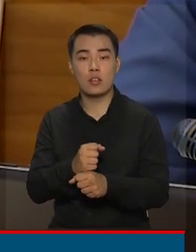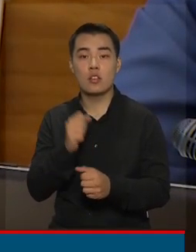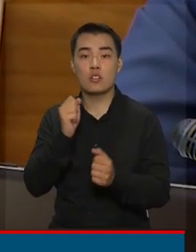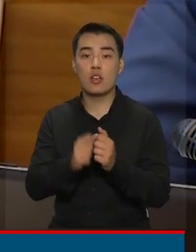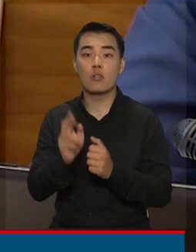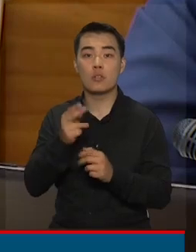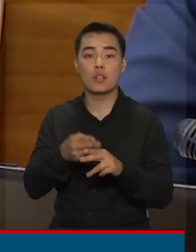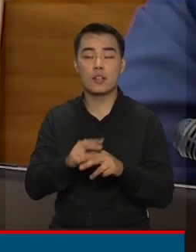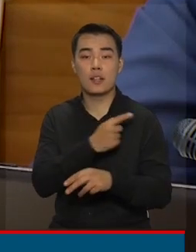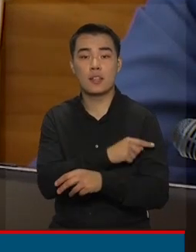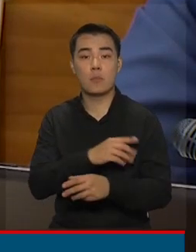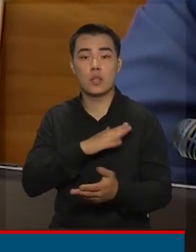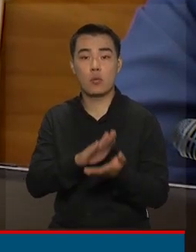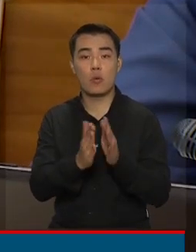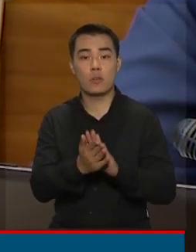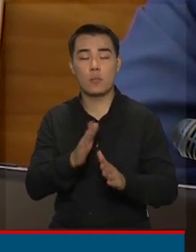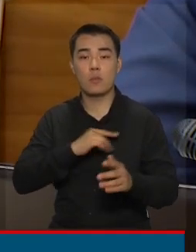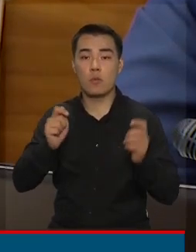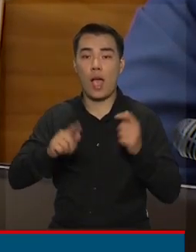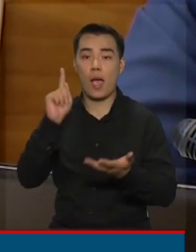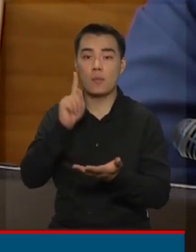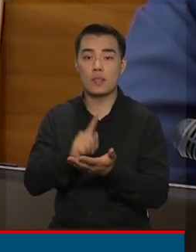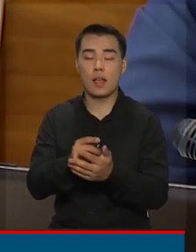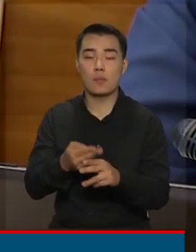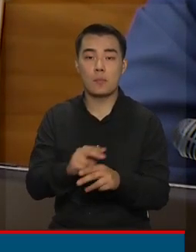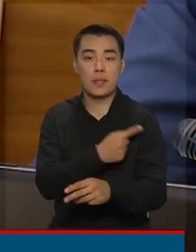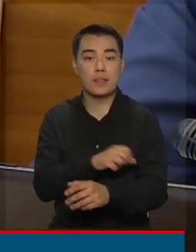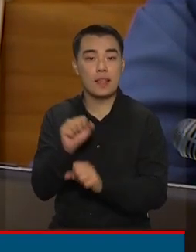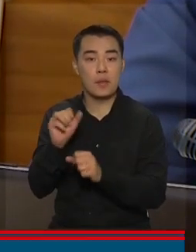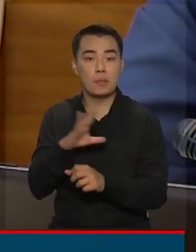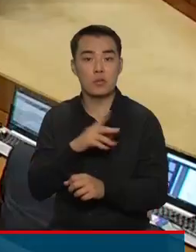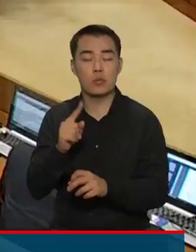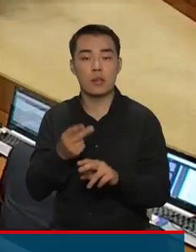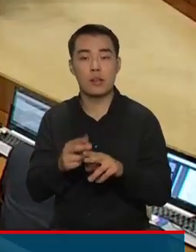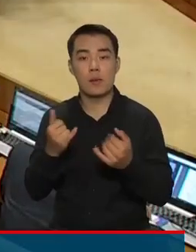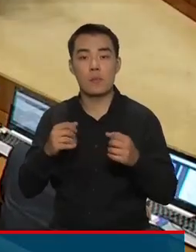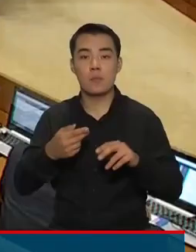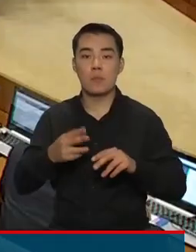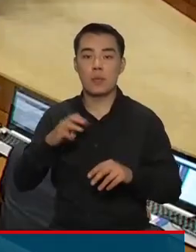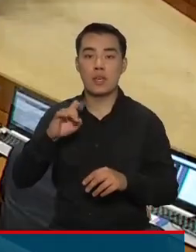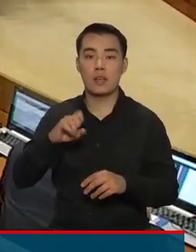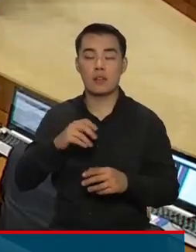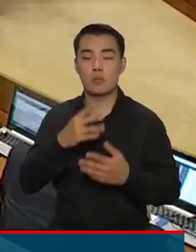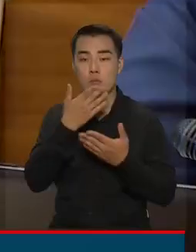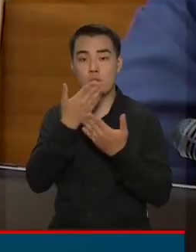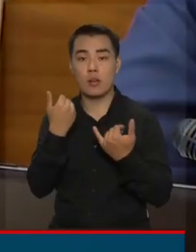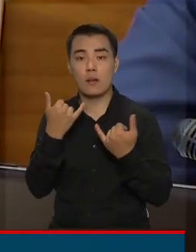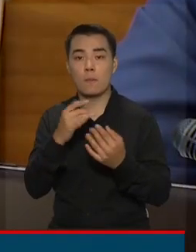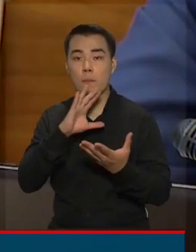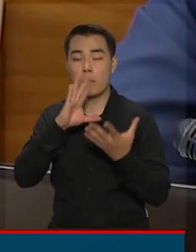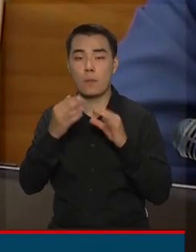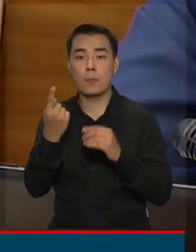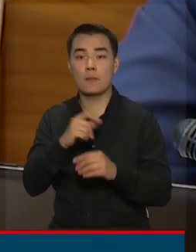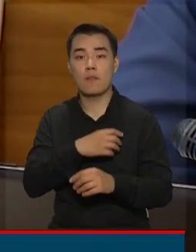Частная клиника заключила договор с фондом обязательного медицинского страхования. Однако она не принимает пациента по системе ОСМС. В первую